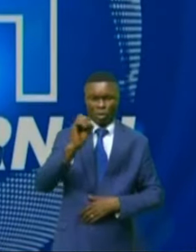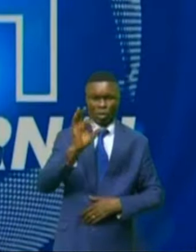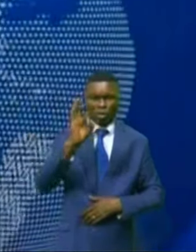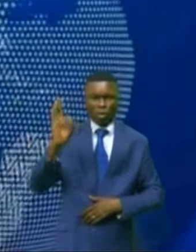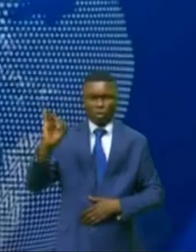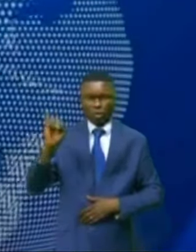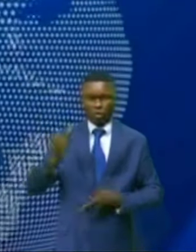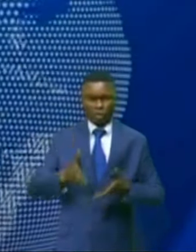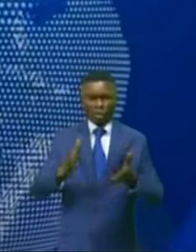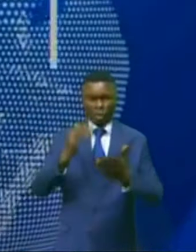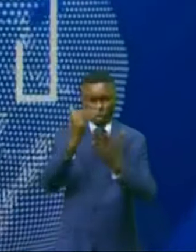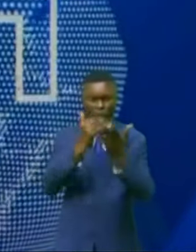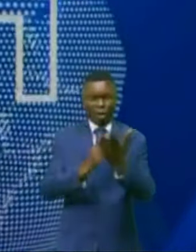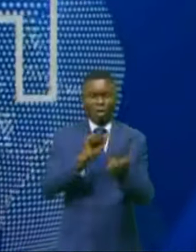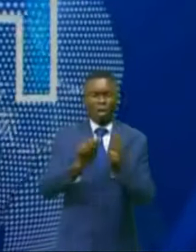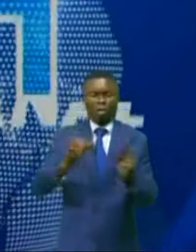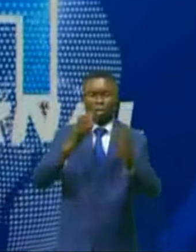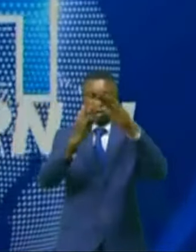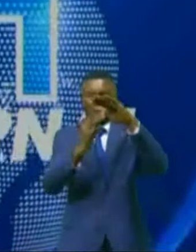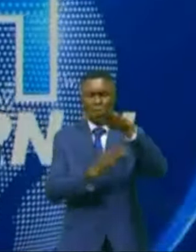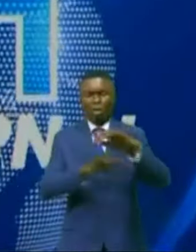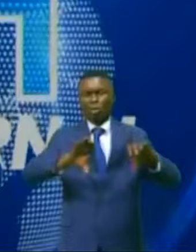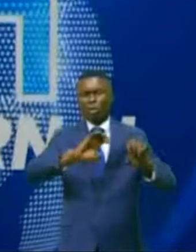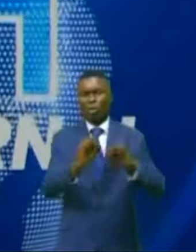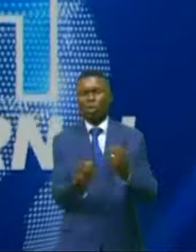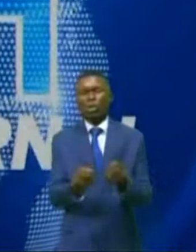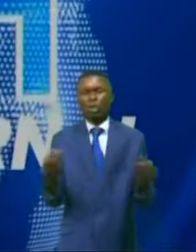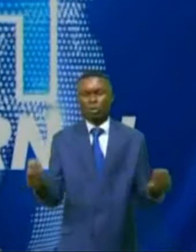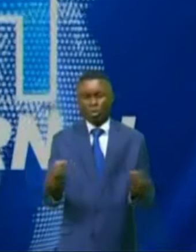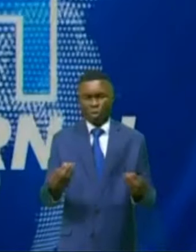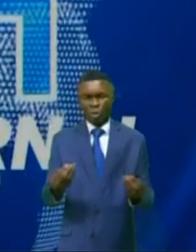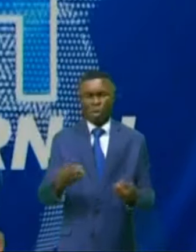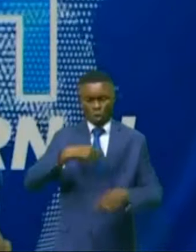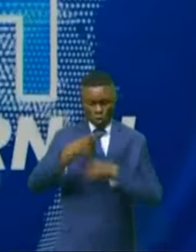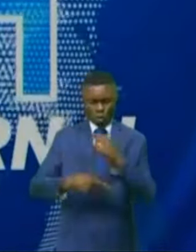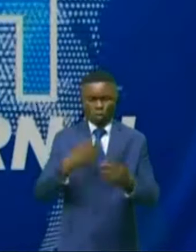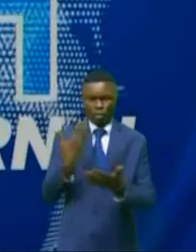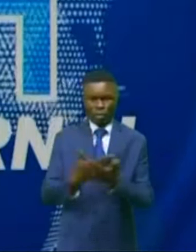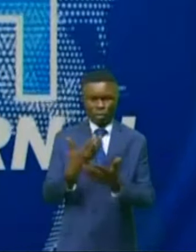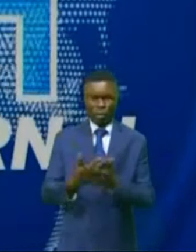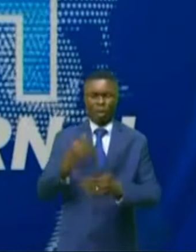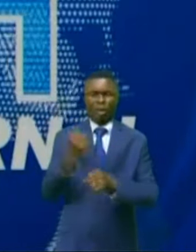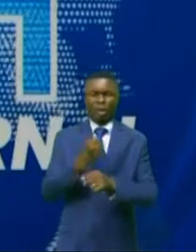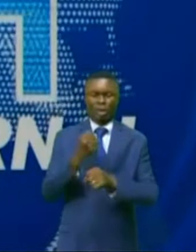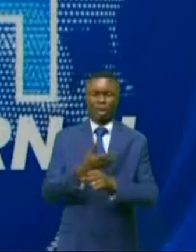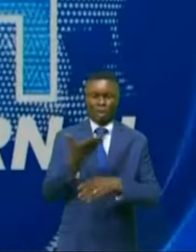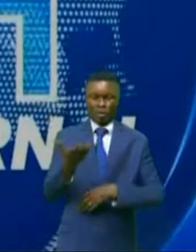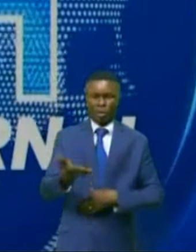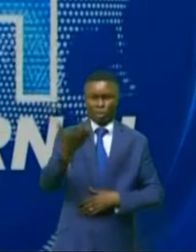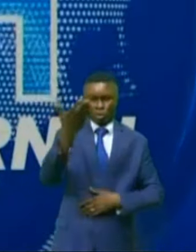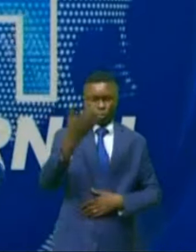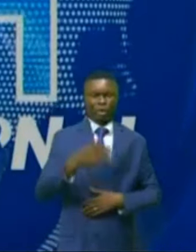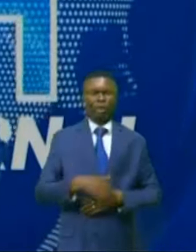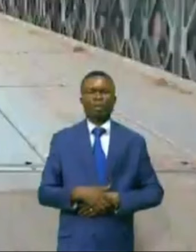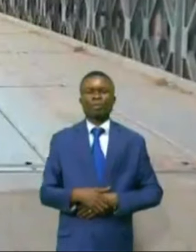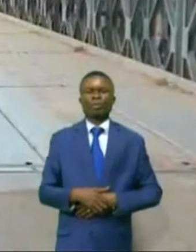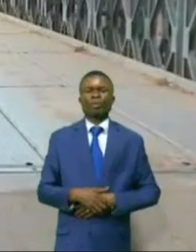pour identifier les causes de cet effondrement pour la reprise immédiate des travaux. Joël Makela.